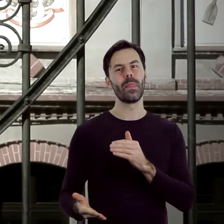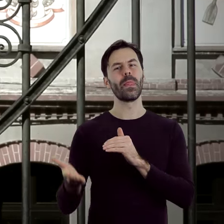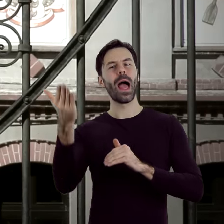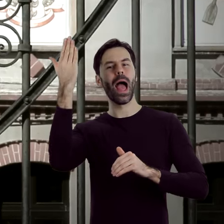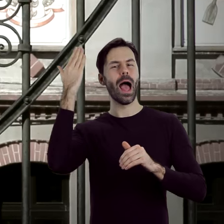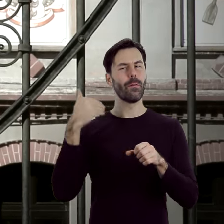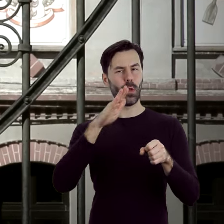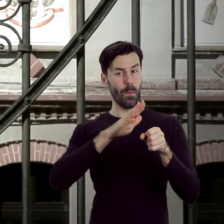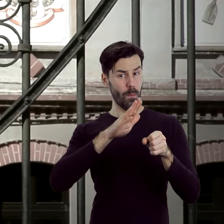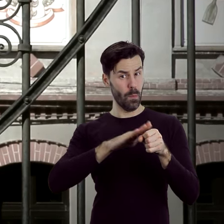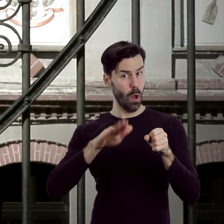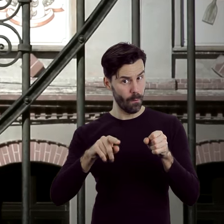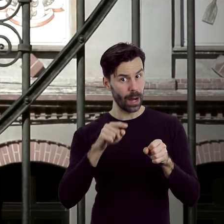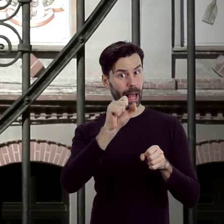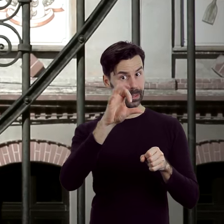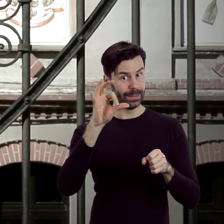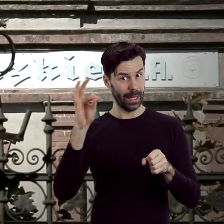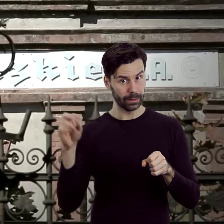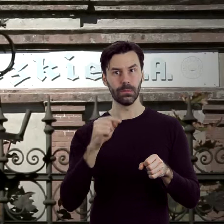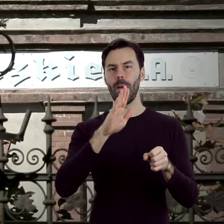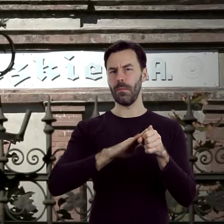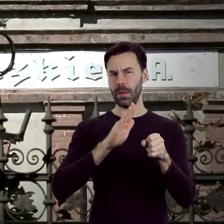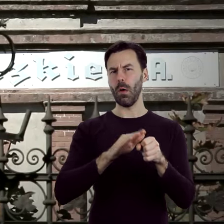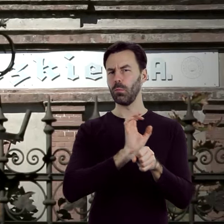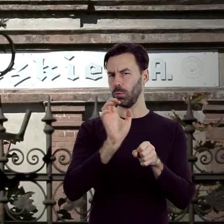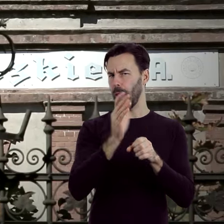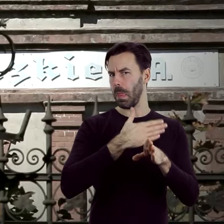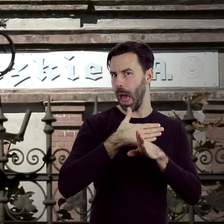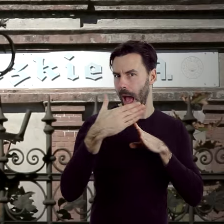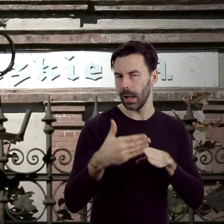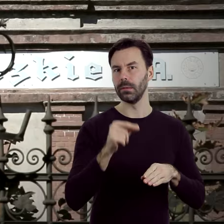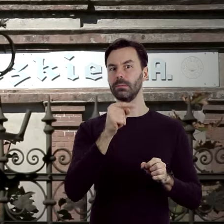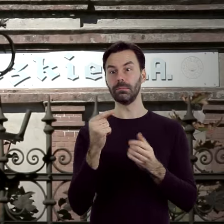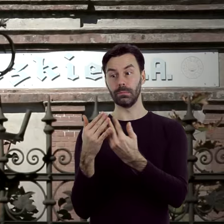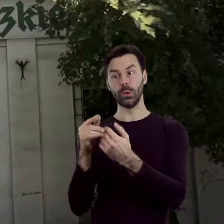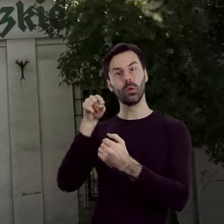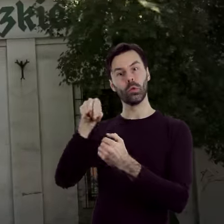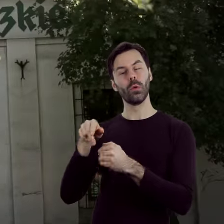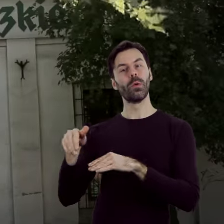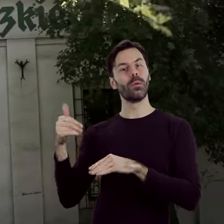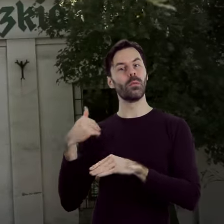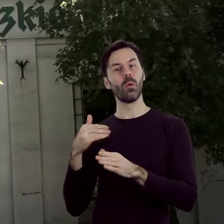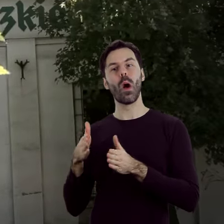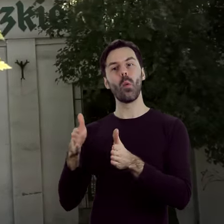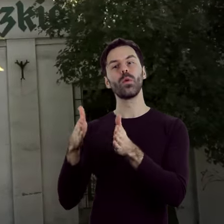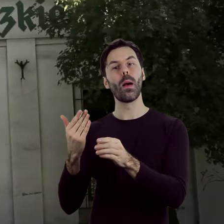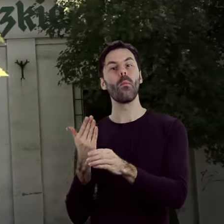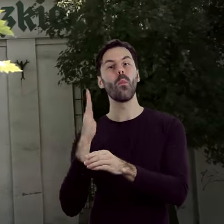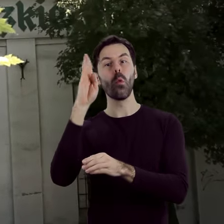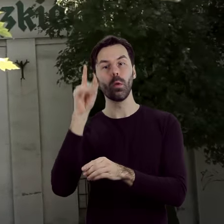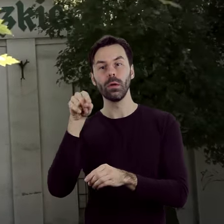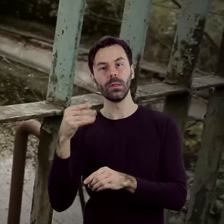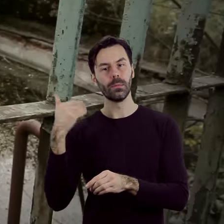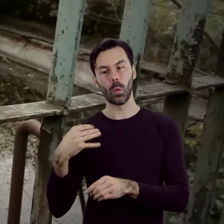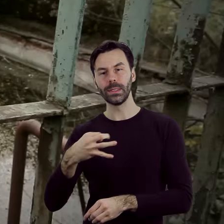W dawnym browarze Anstatów wciąż produkuje się łódzkie piwo. Niegdyś obok browaru, w miejscu dzisiejszej ulicy